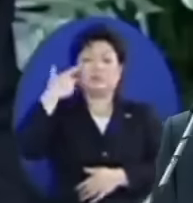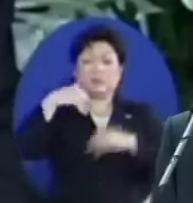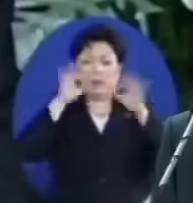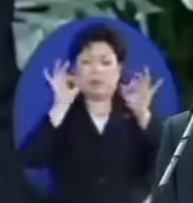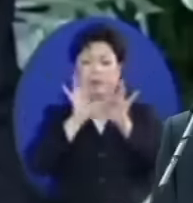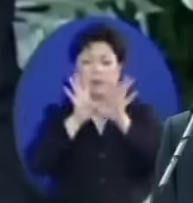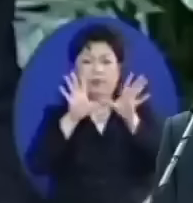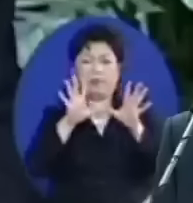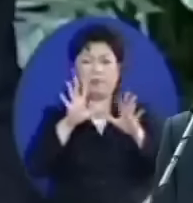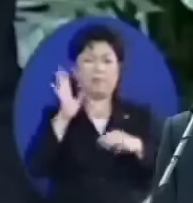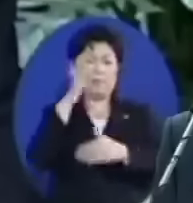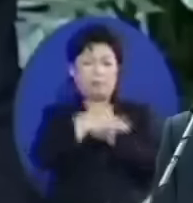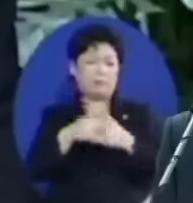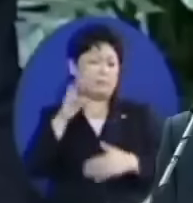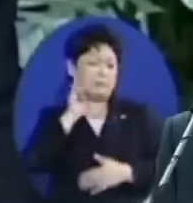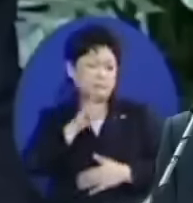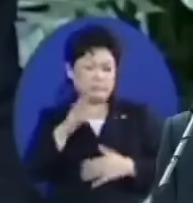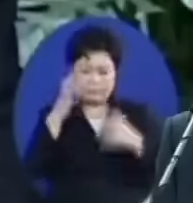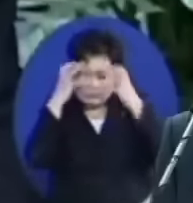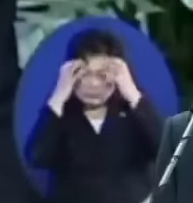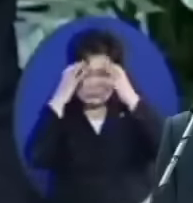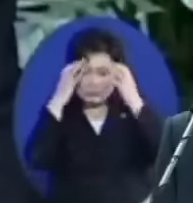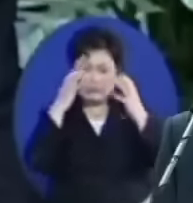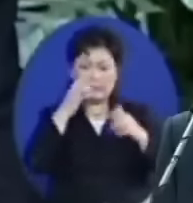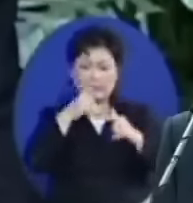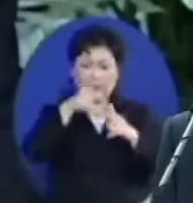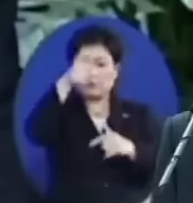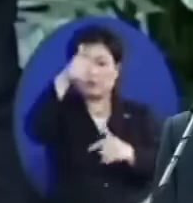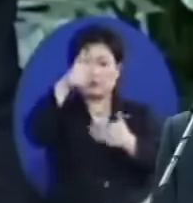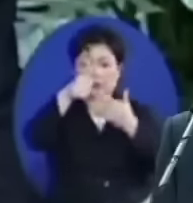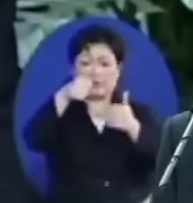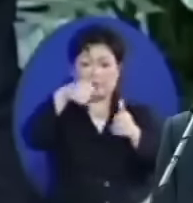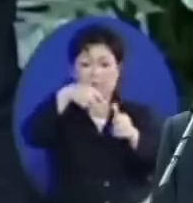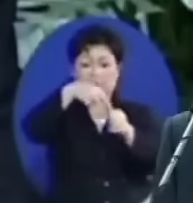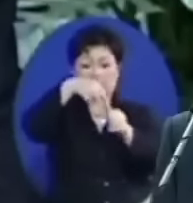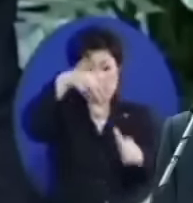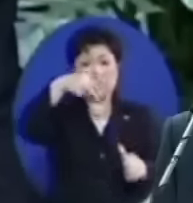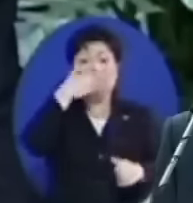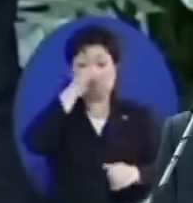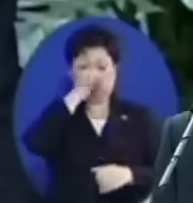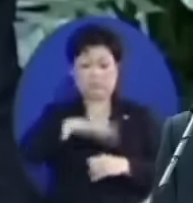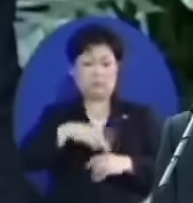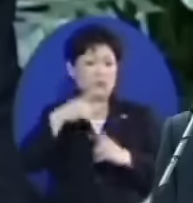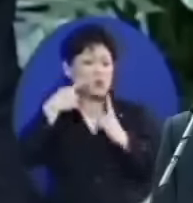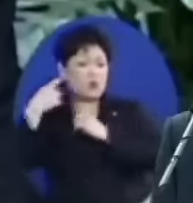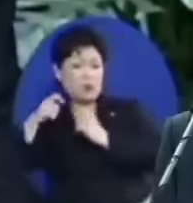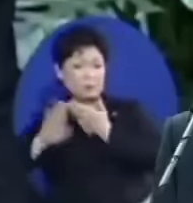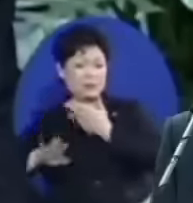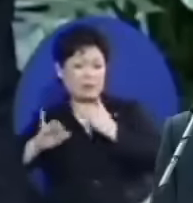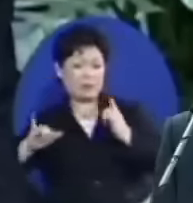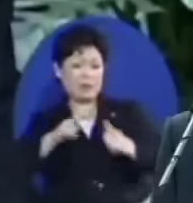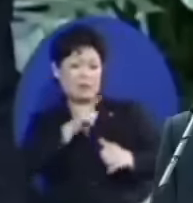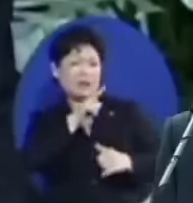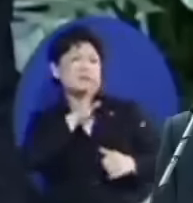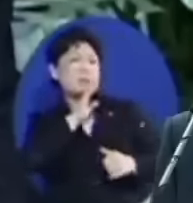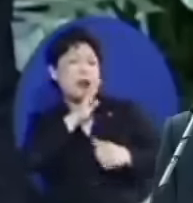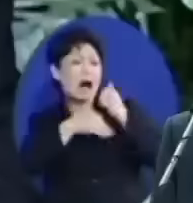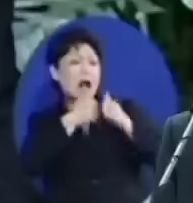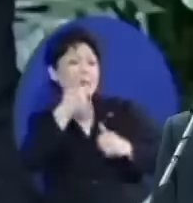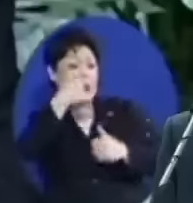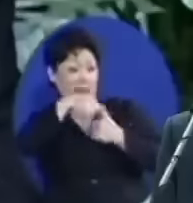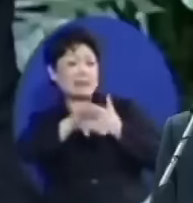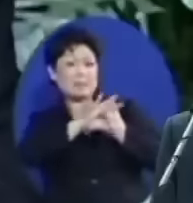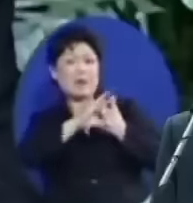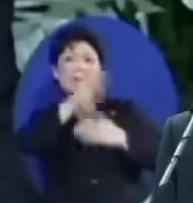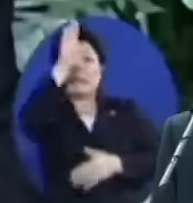것입니다. 주님께서 내려올 수 있었습니다. 그런 유혹을 또 했습니다. 밑에 있는 사람들이 네가 하나님의 아들이거든